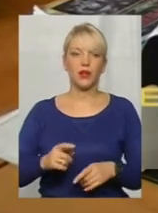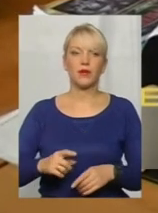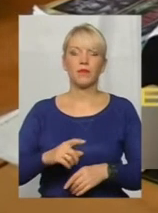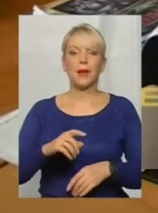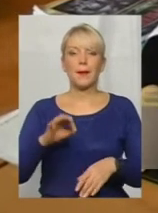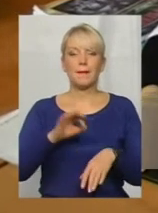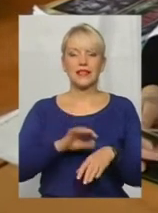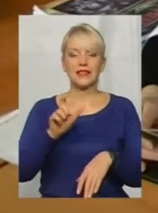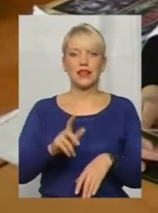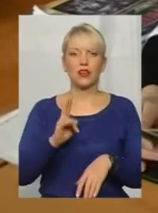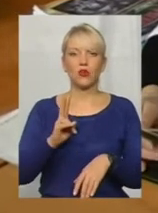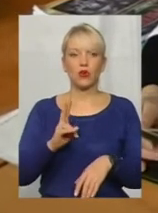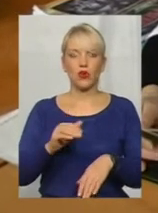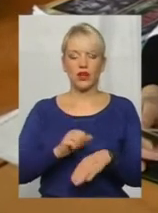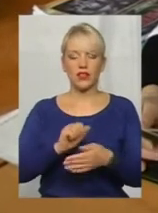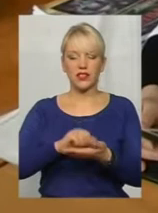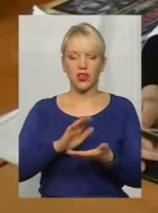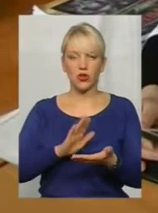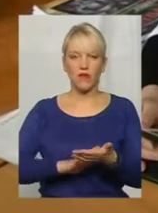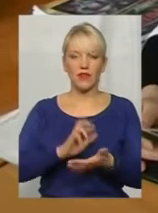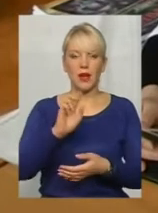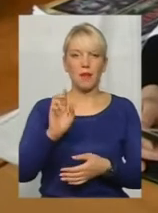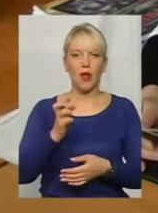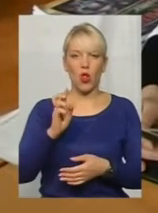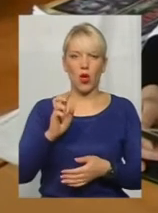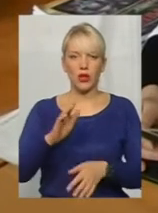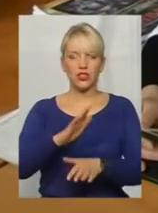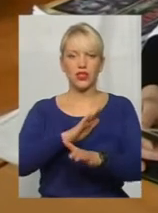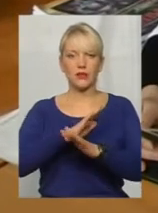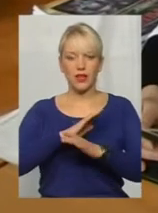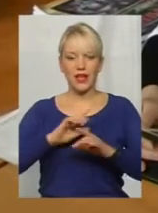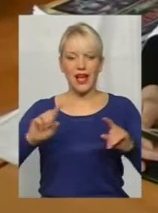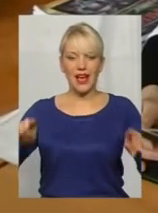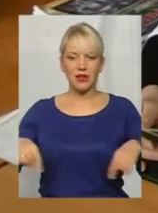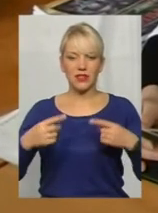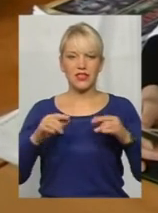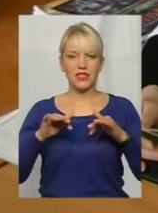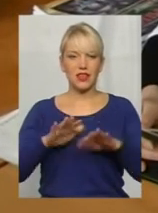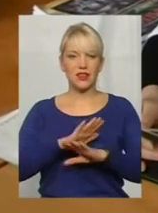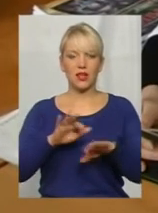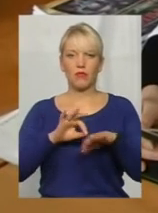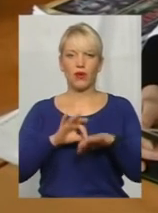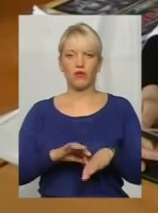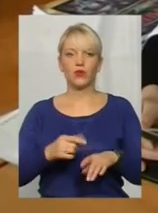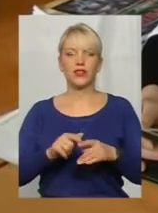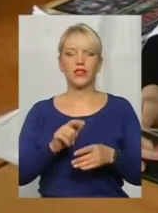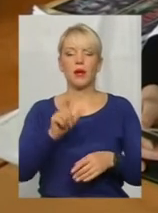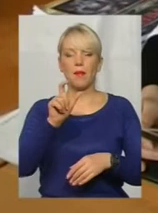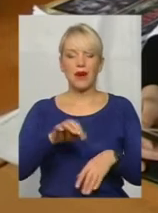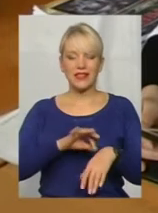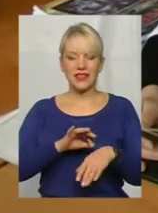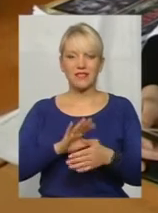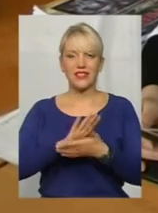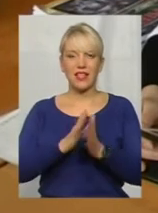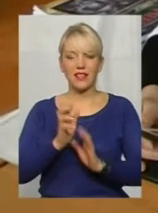Пацієнтам, у яких констатована біологічна смерть, реанімаційні заходи не проводяться. Пацієнти в стані біологічної